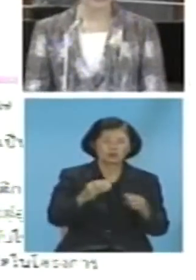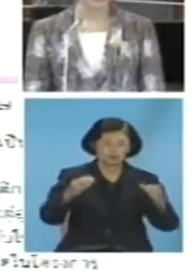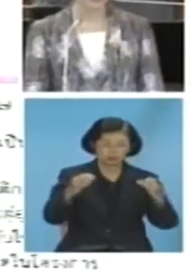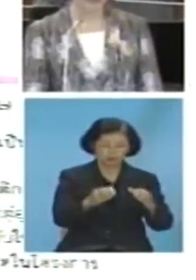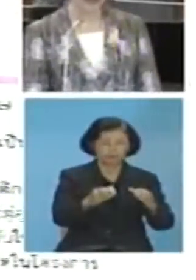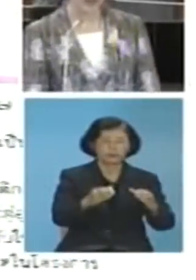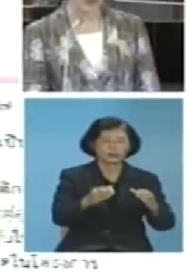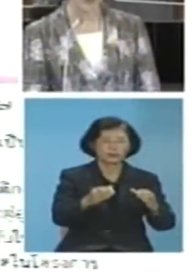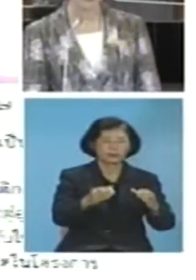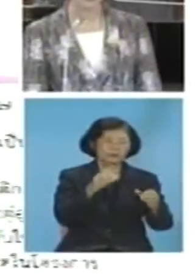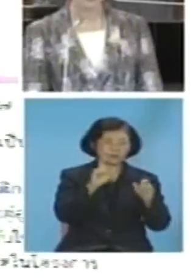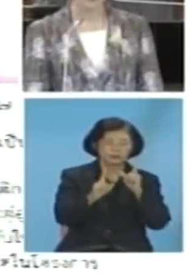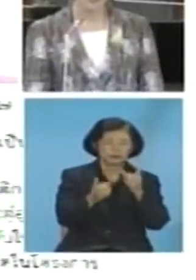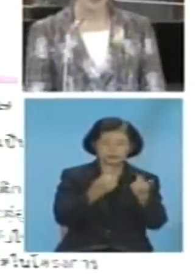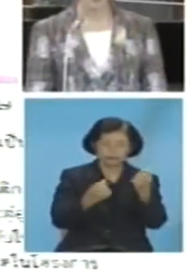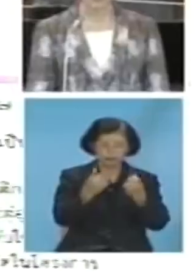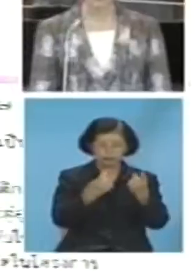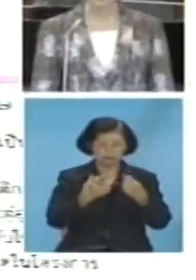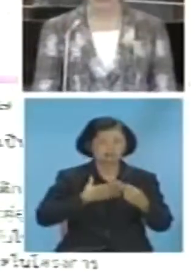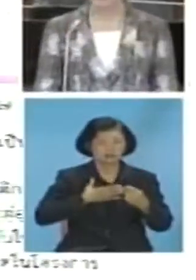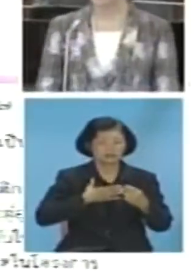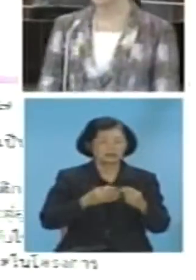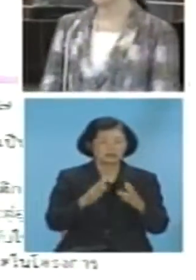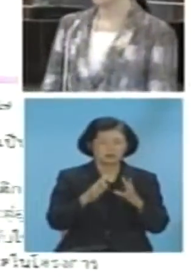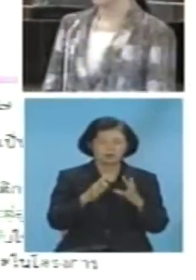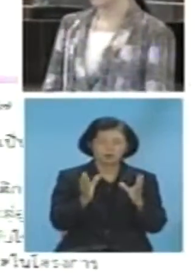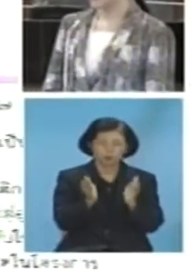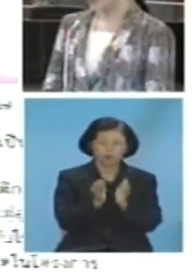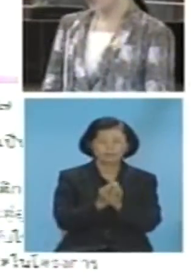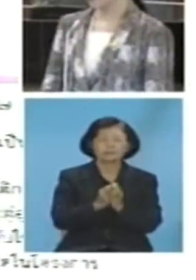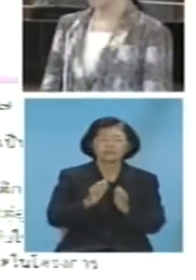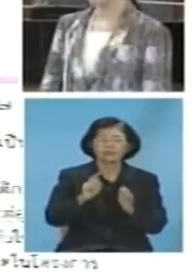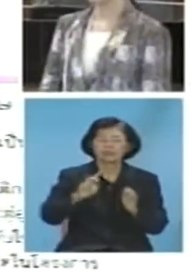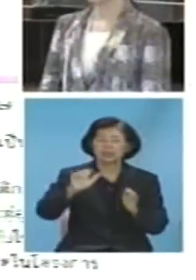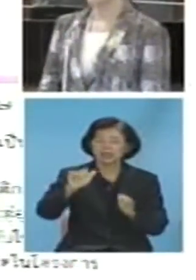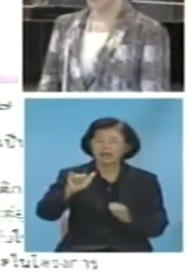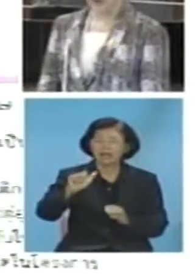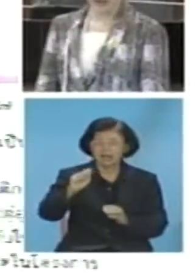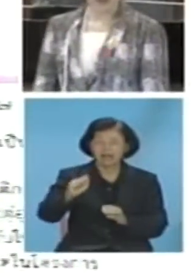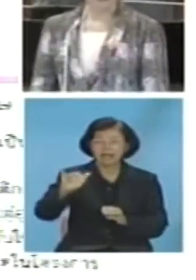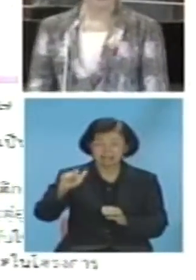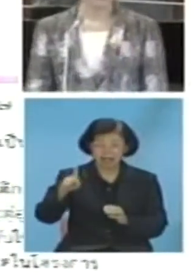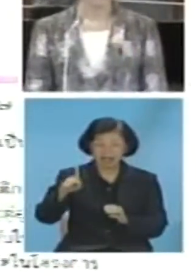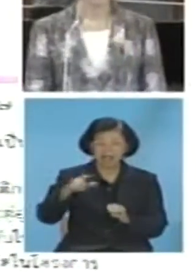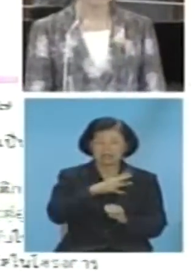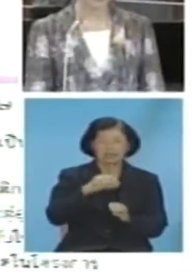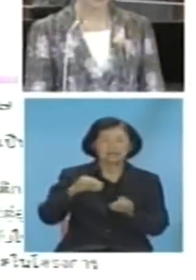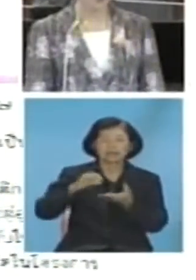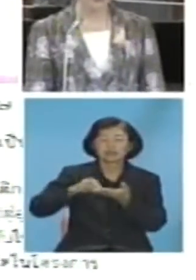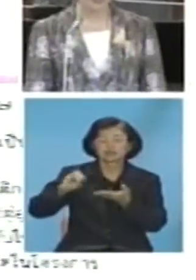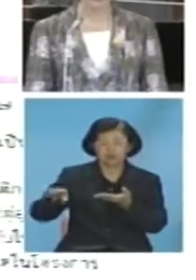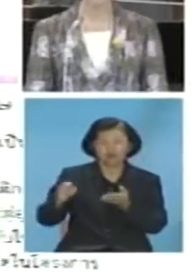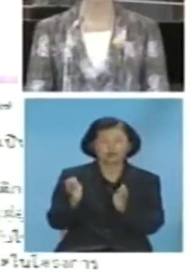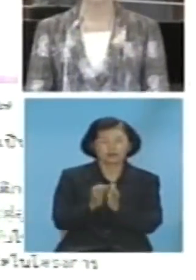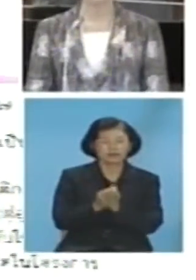คณะในการไต่สวนซึ่งรวมทั้งคดีอาญาและคดีถอดถอนไว้ด้วยกันดังนั้นกระบว